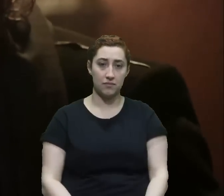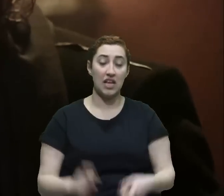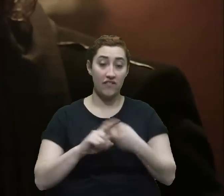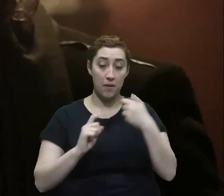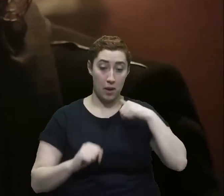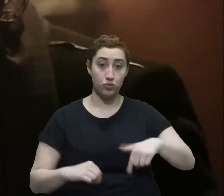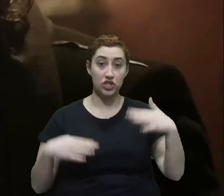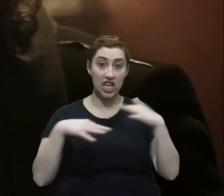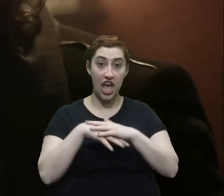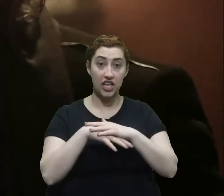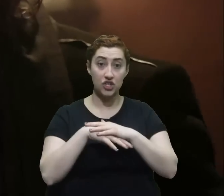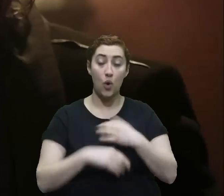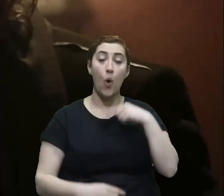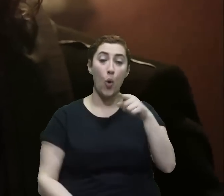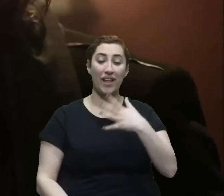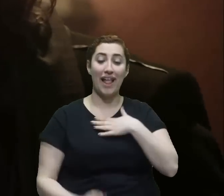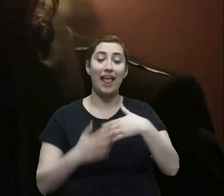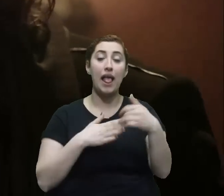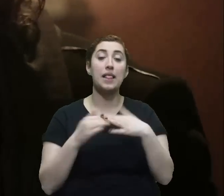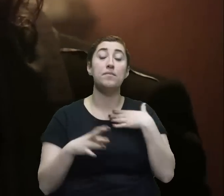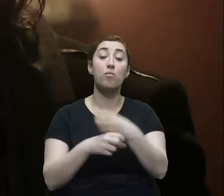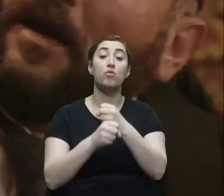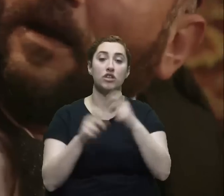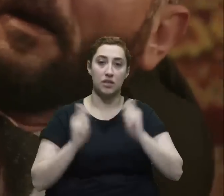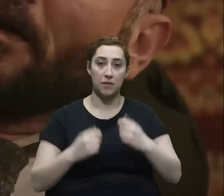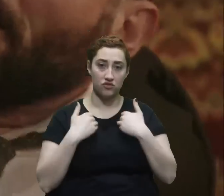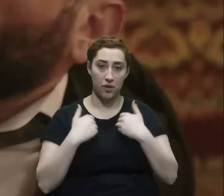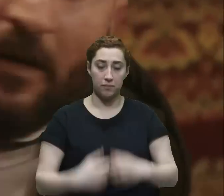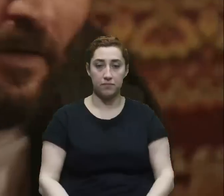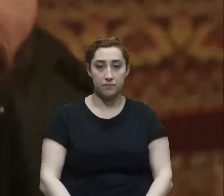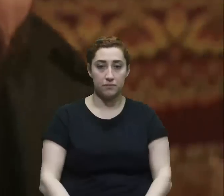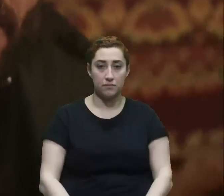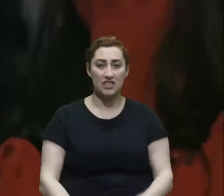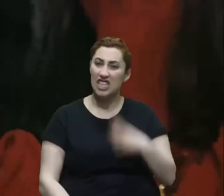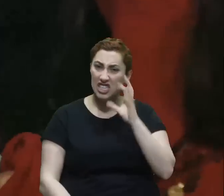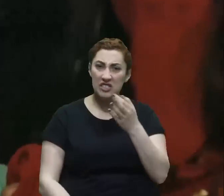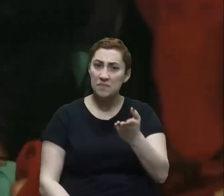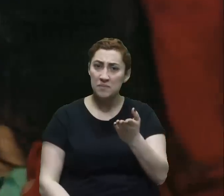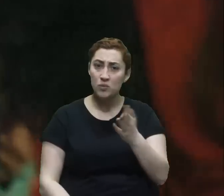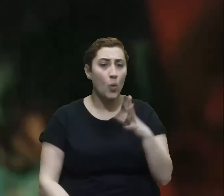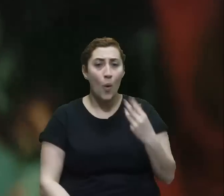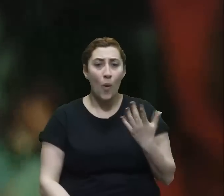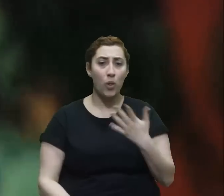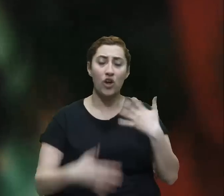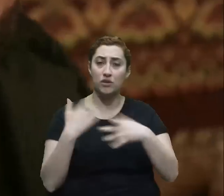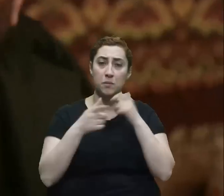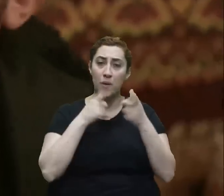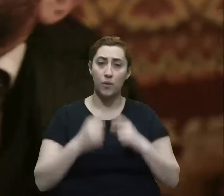Ve ben bu gece onu kendi ellerimle geberteceğim. Kimdir bu ya?